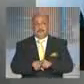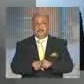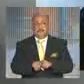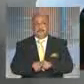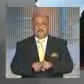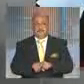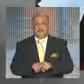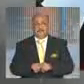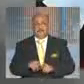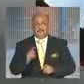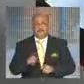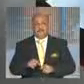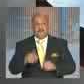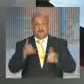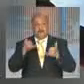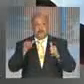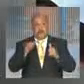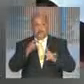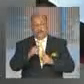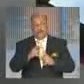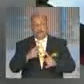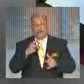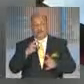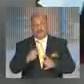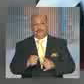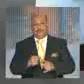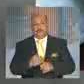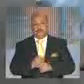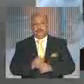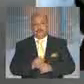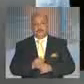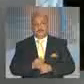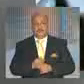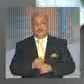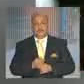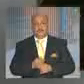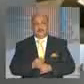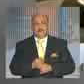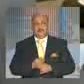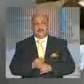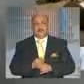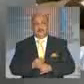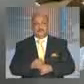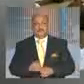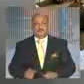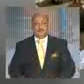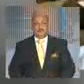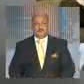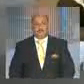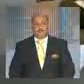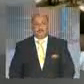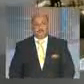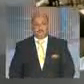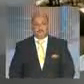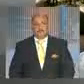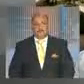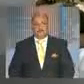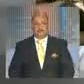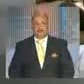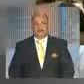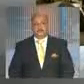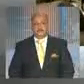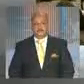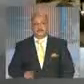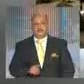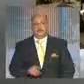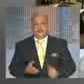الأيام الفارطة تلقيح أكثر من 20,000 رأس في مختلف أنحاء الولاية. أول مرة معناتها كي سمعنا عباد كلها تخوفت وكل